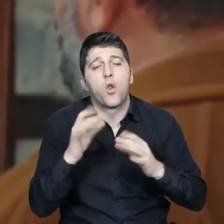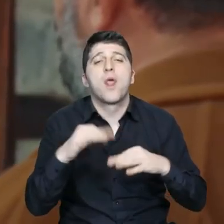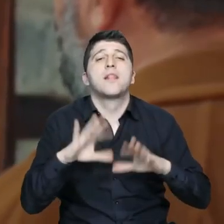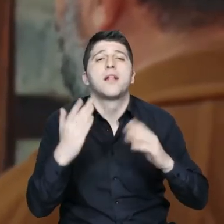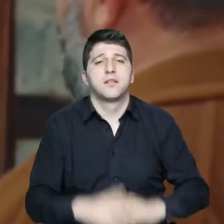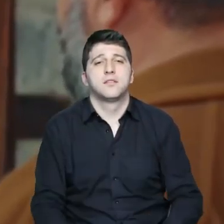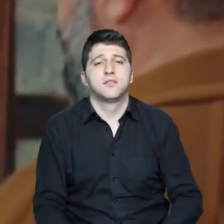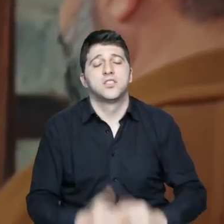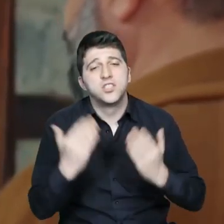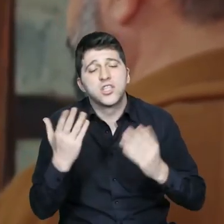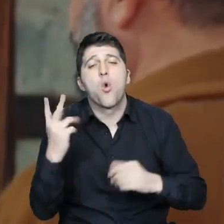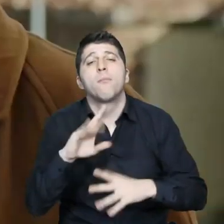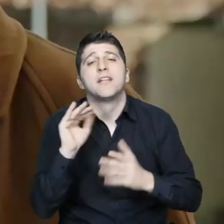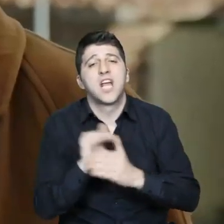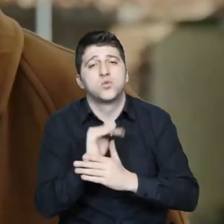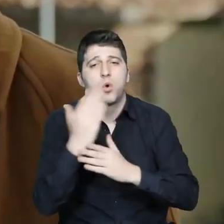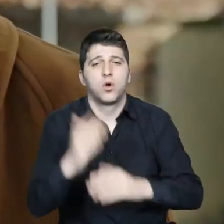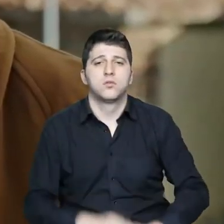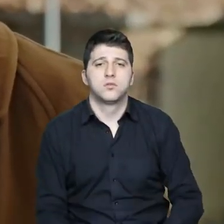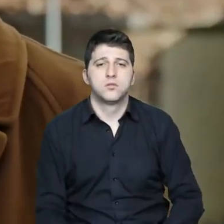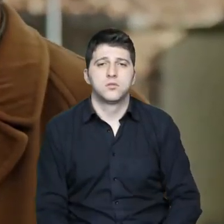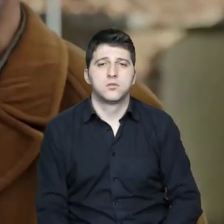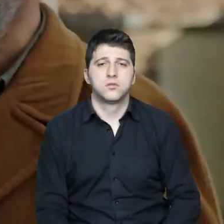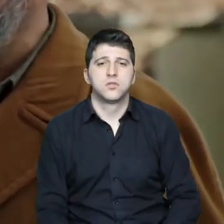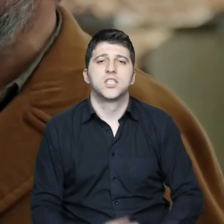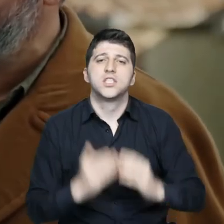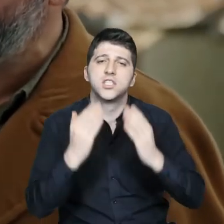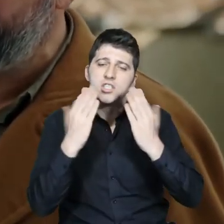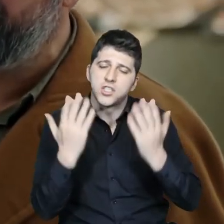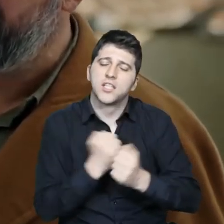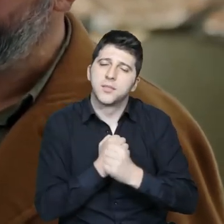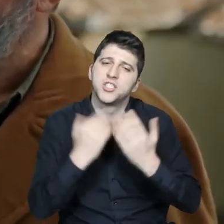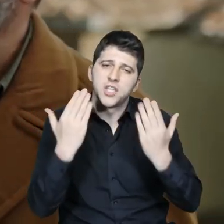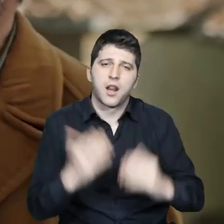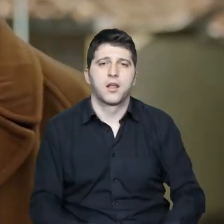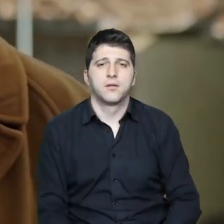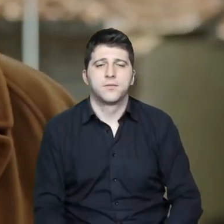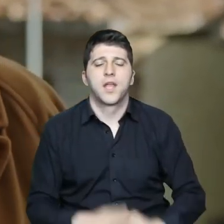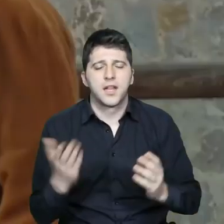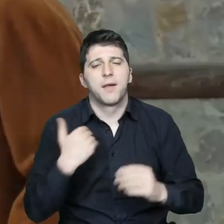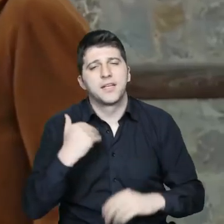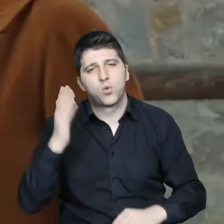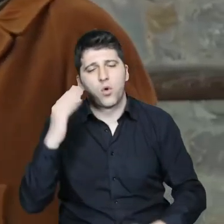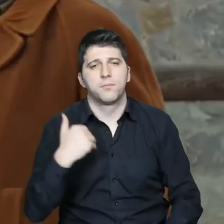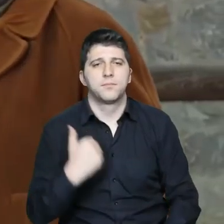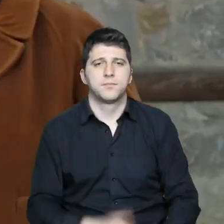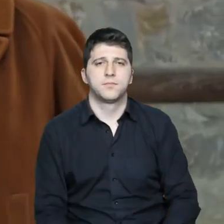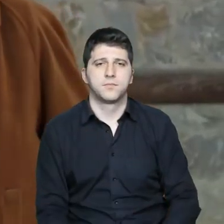değildir. İnşallah yaşıyordur amcam. İnşallah canım, inşallah. Hadi ben kaçtım.